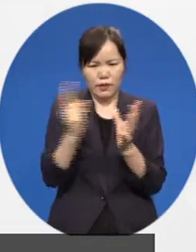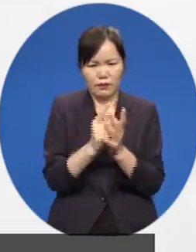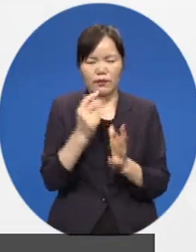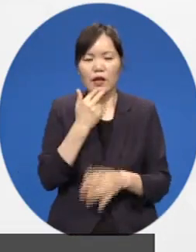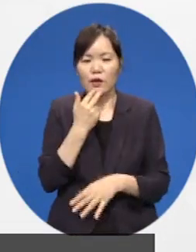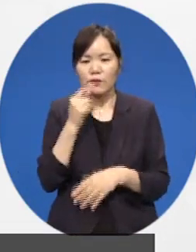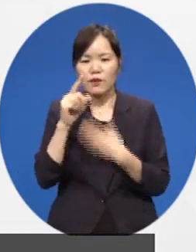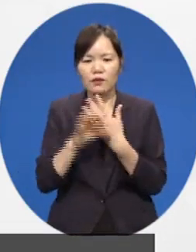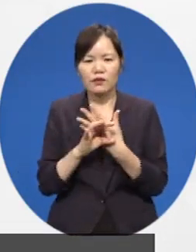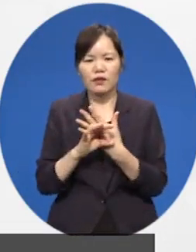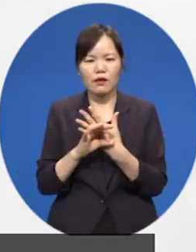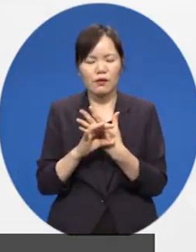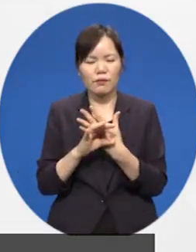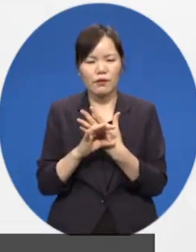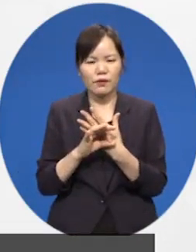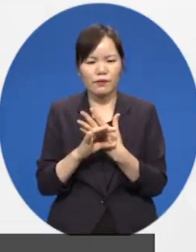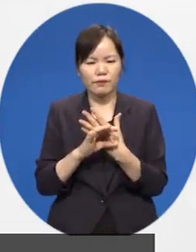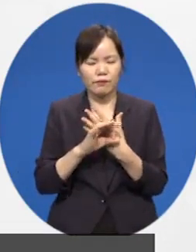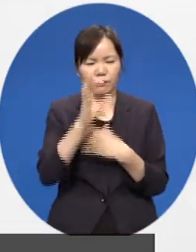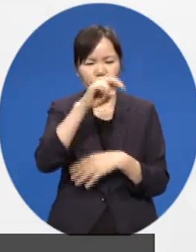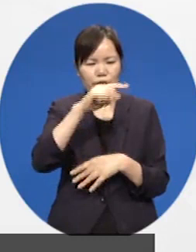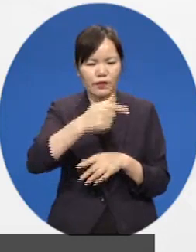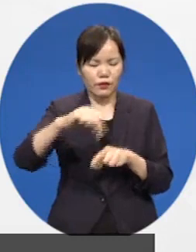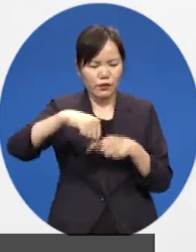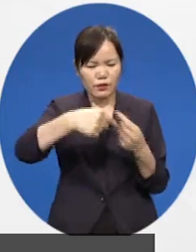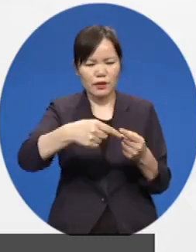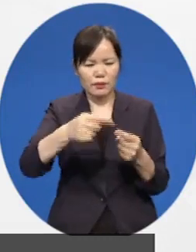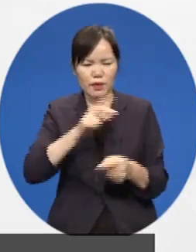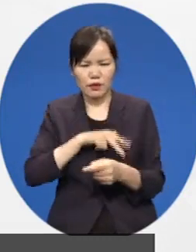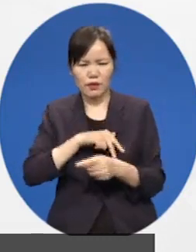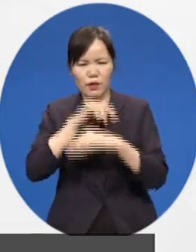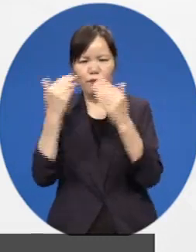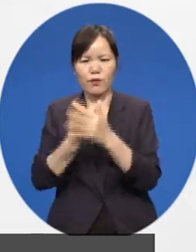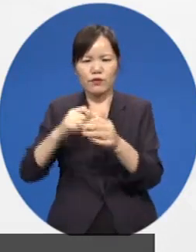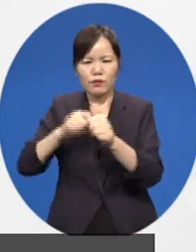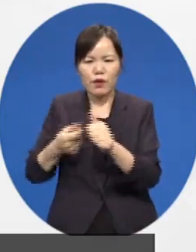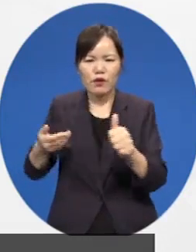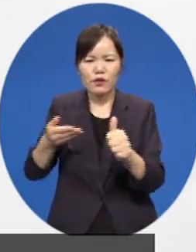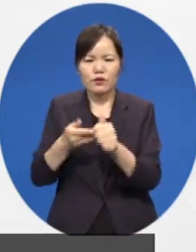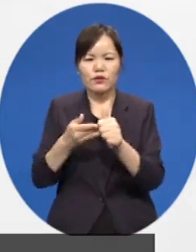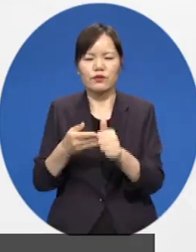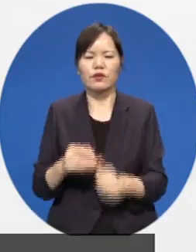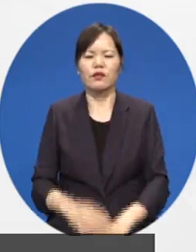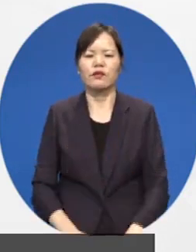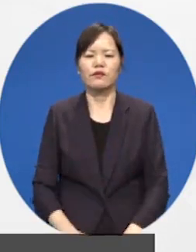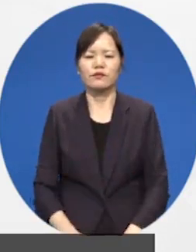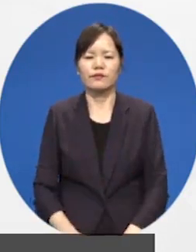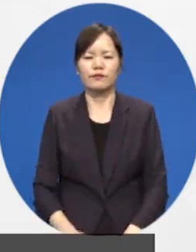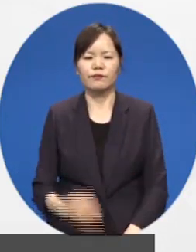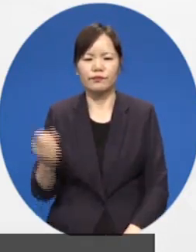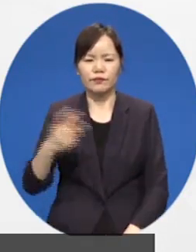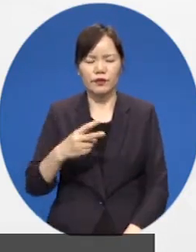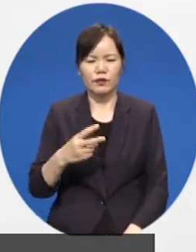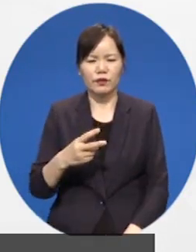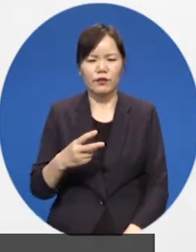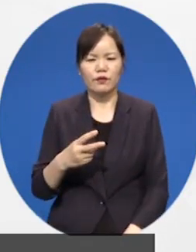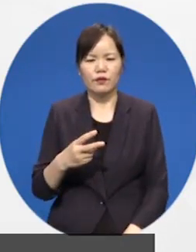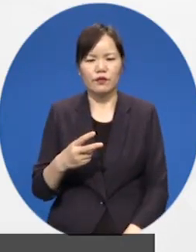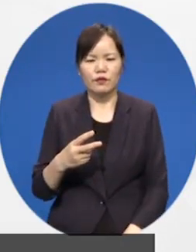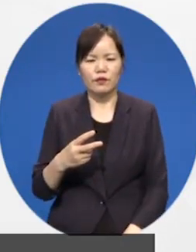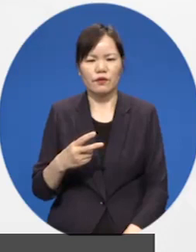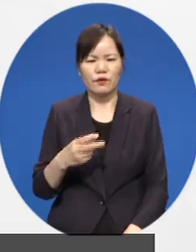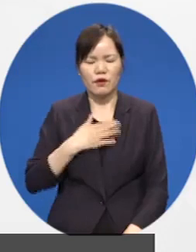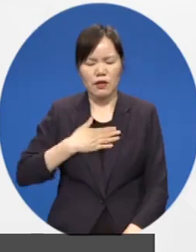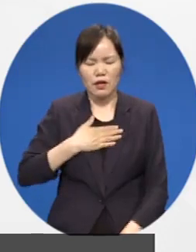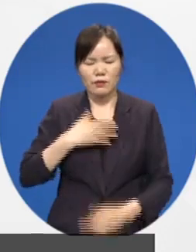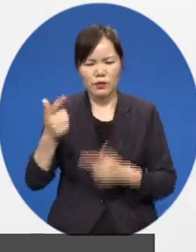않는다면 그 캠프에 가 있는 인사들 모두 다 징계할 거다. 아울러 뭐 자기 관련해서 그 캠프에서 나온 발언 가운데 좀